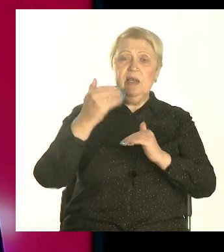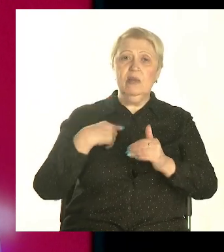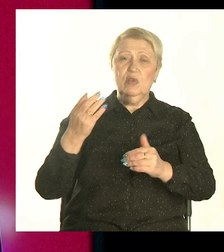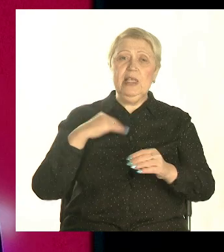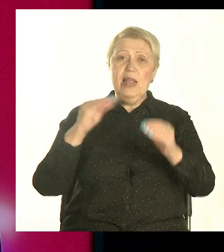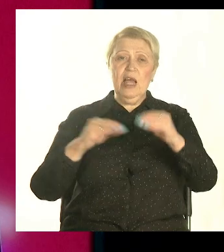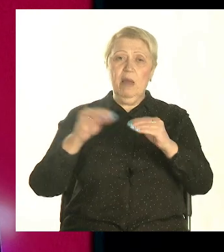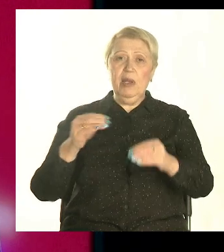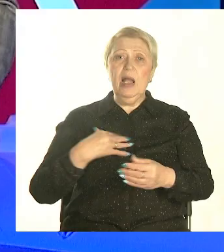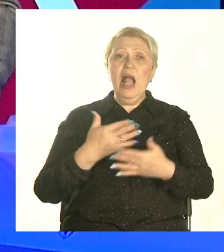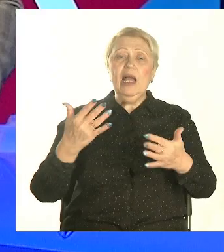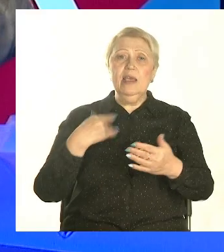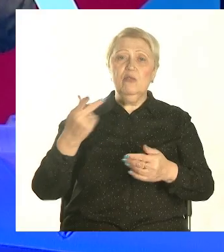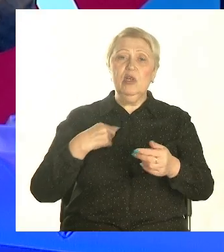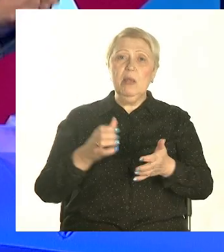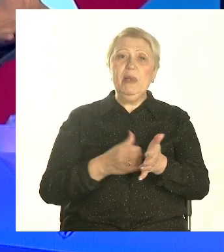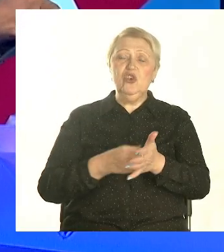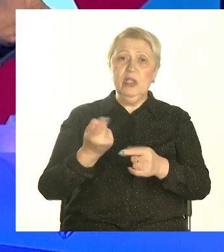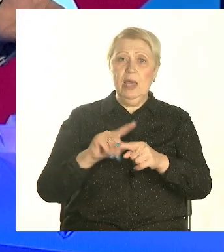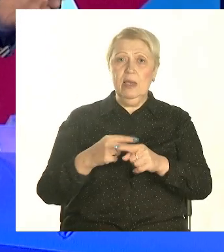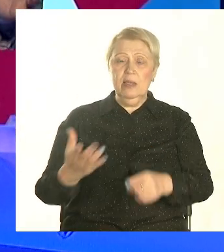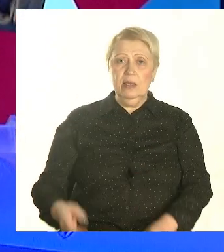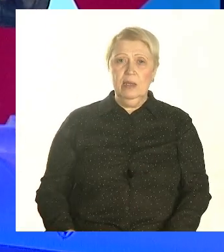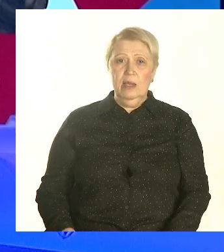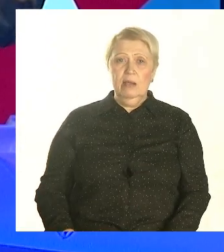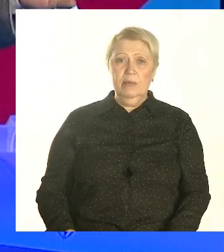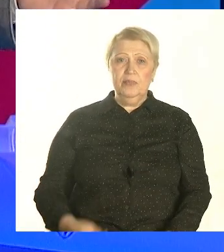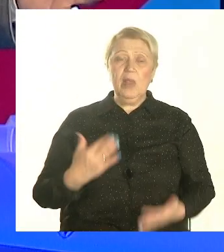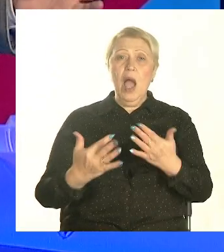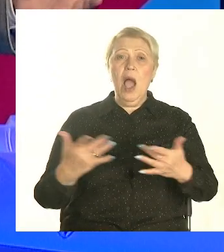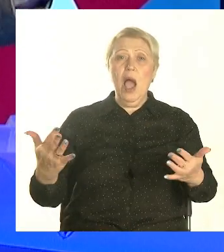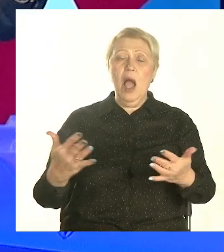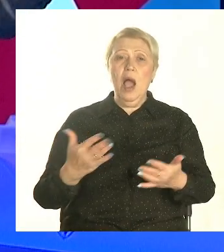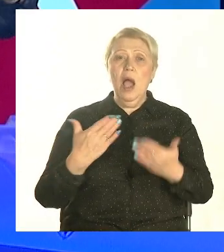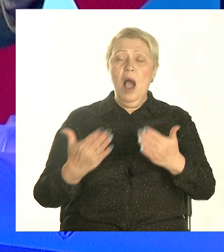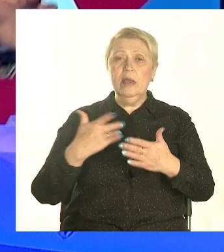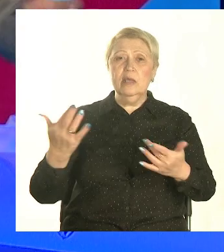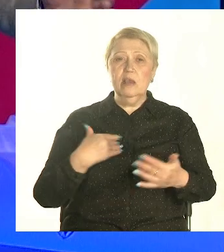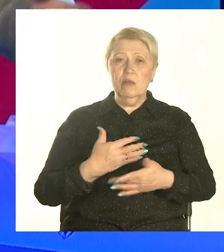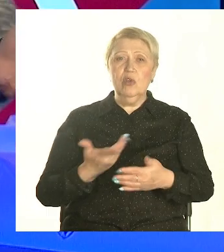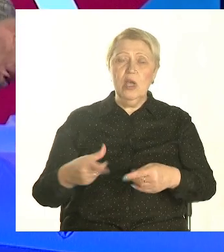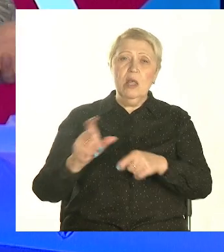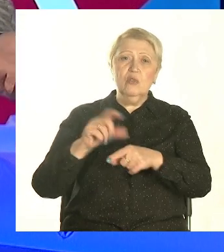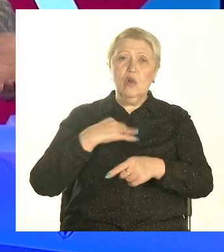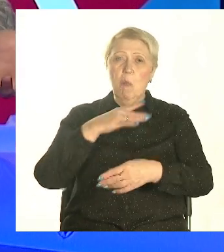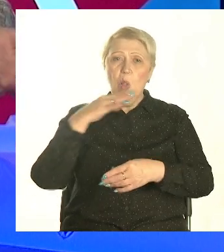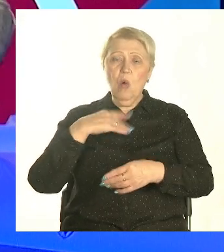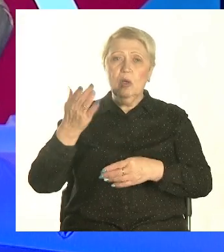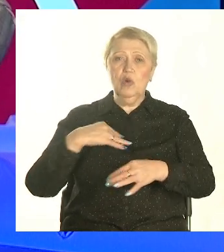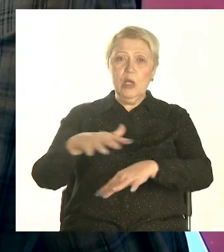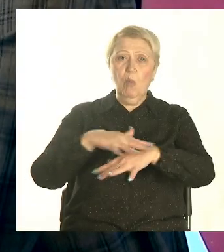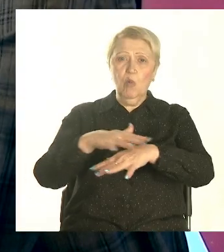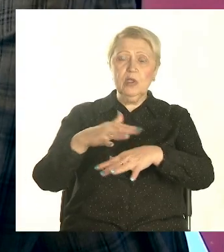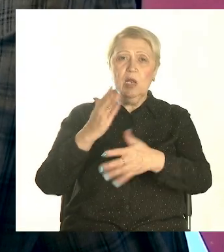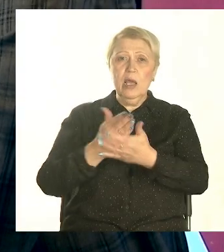это происходит. А если настолько много мусора, что он не просто сверху, а он рядышком лежит? Нет,